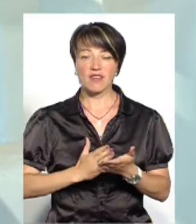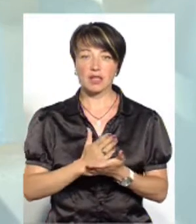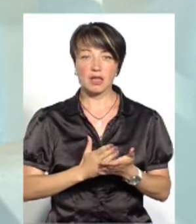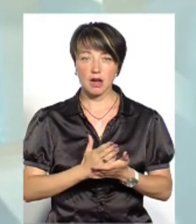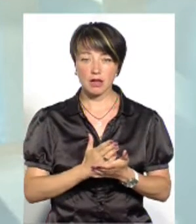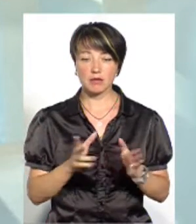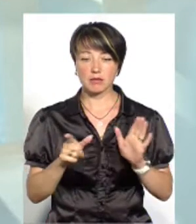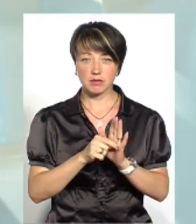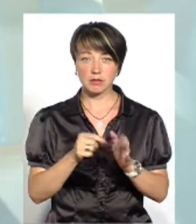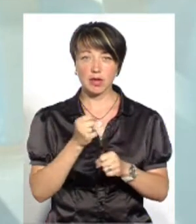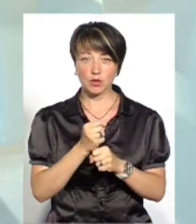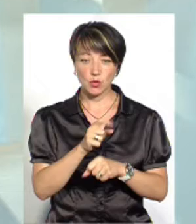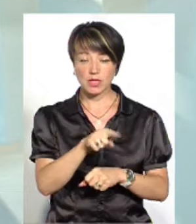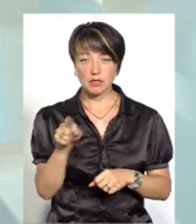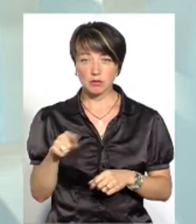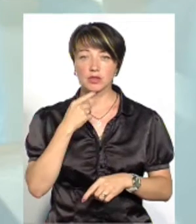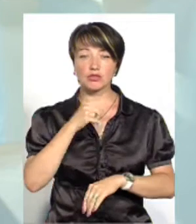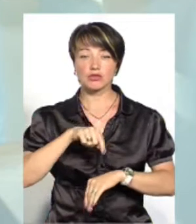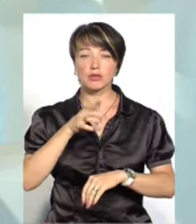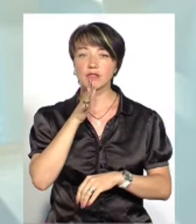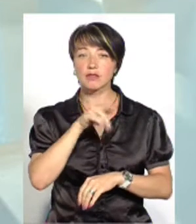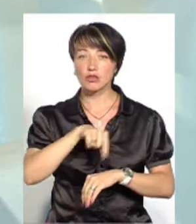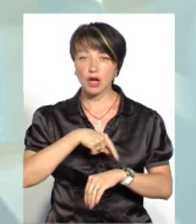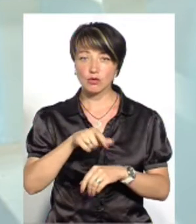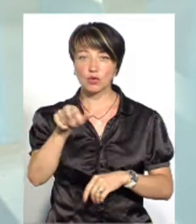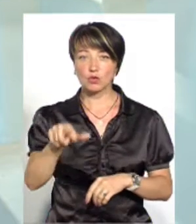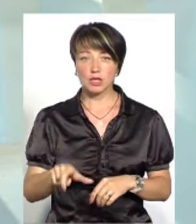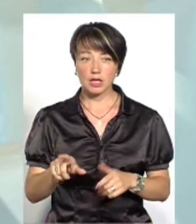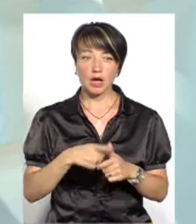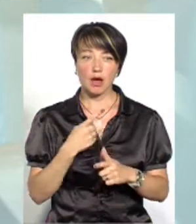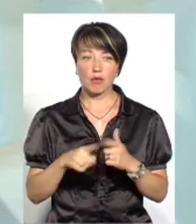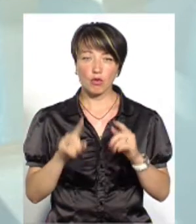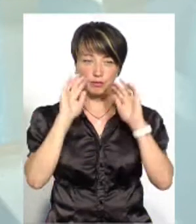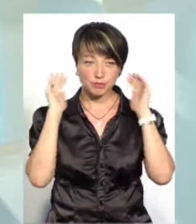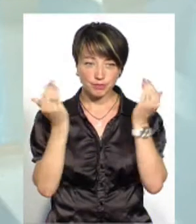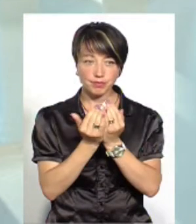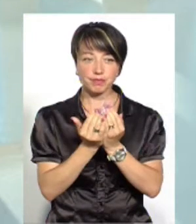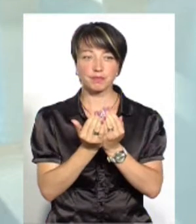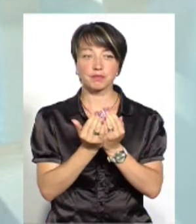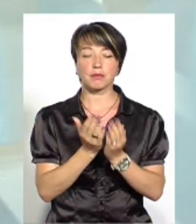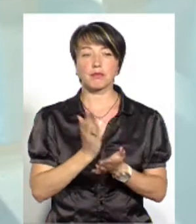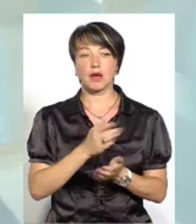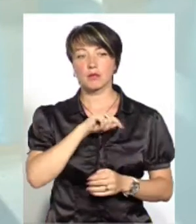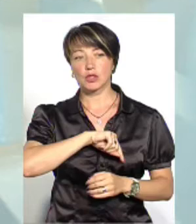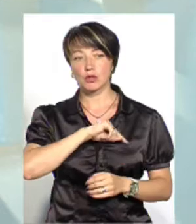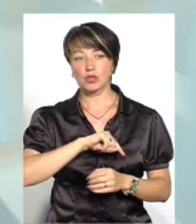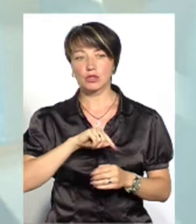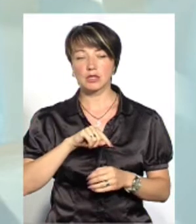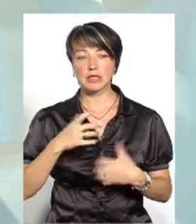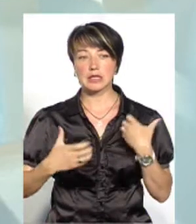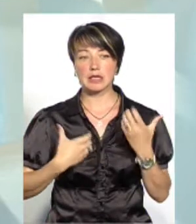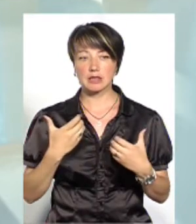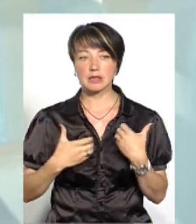ветеранів і працюють з ветеранами, з часом така людина, вона або в собі замикається, має психологічні стреси, тобто